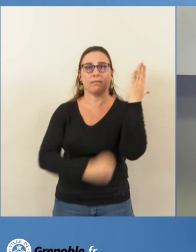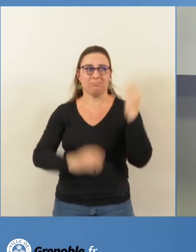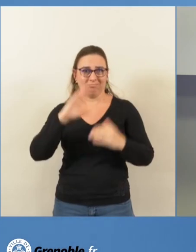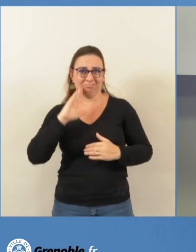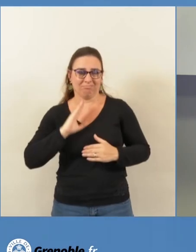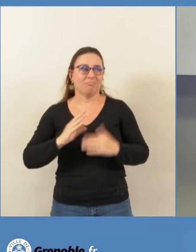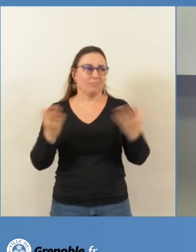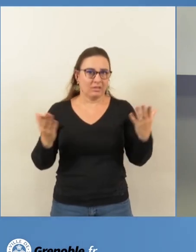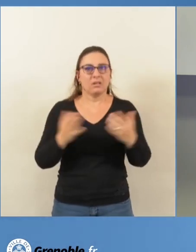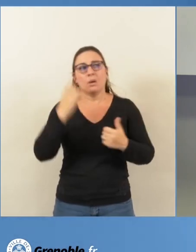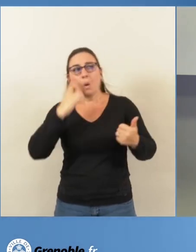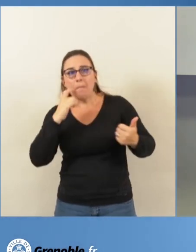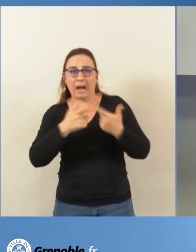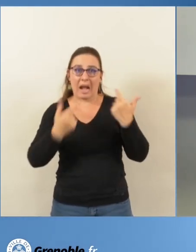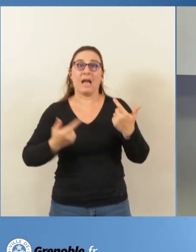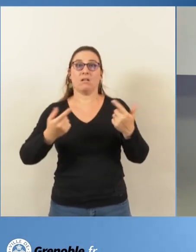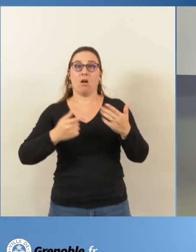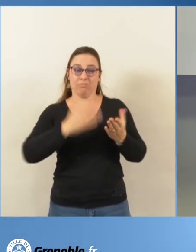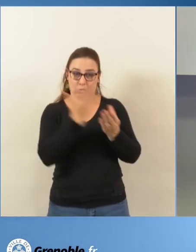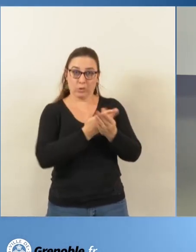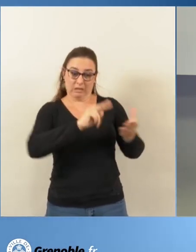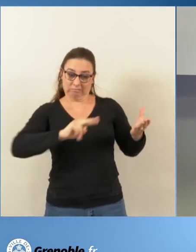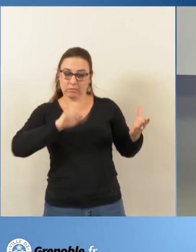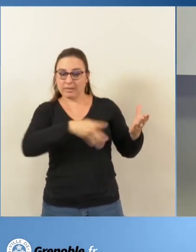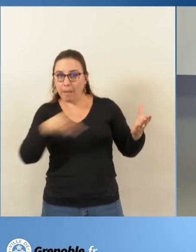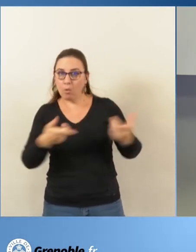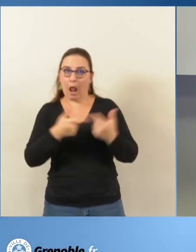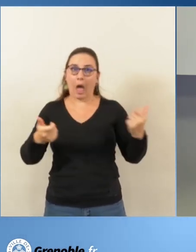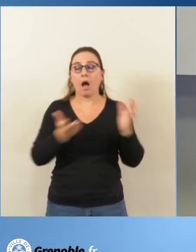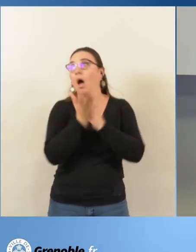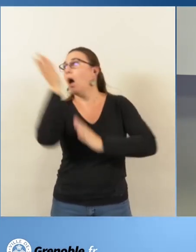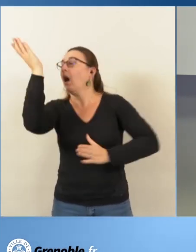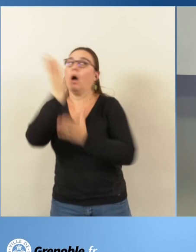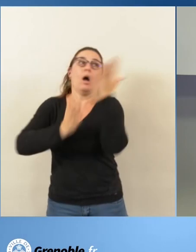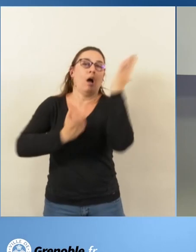faire des remarques sur le rendu acte mais limiter les envolés